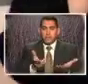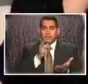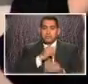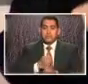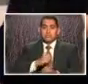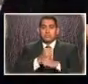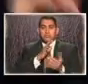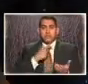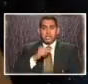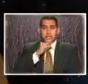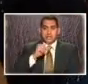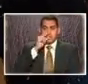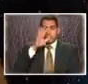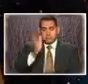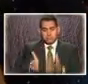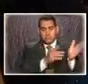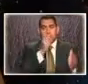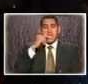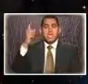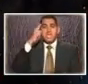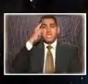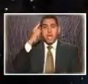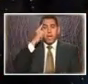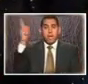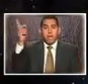النظافة؟ معليش، مش احنا المتدينين، اليابان البوذية هي